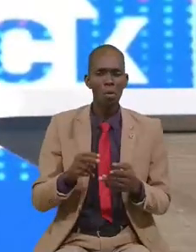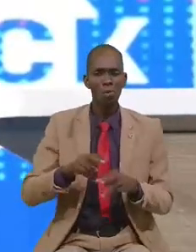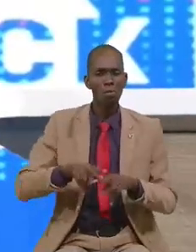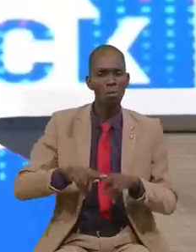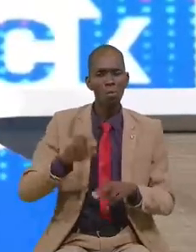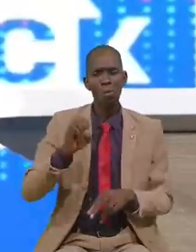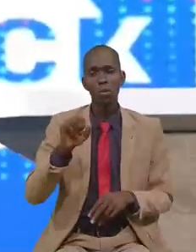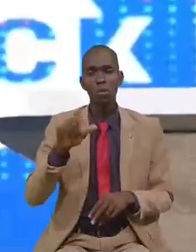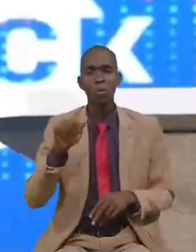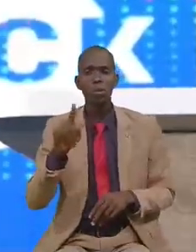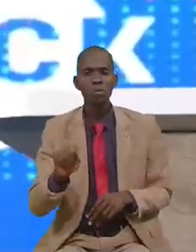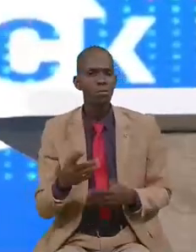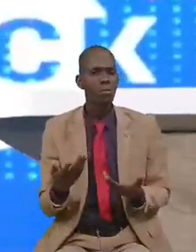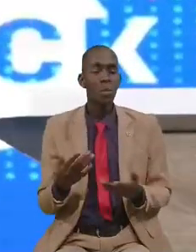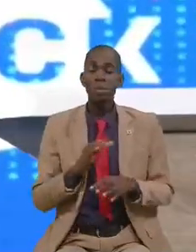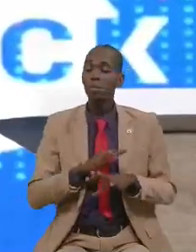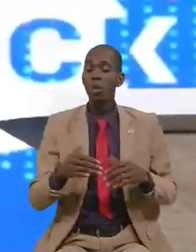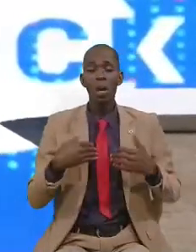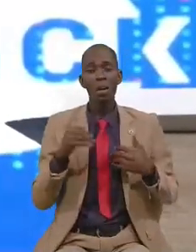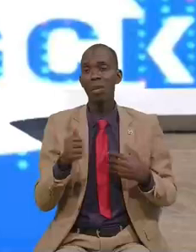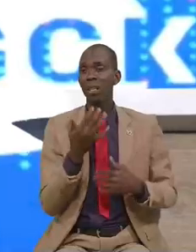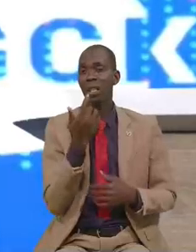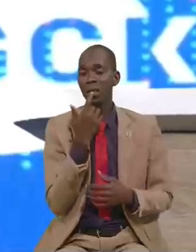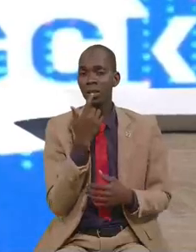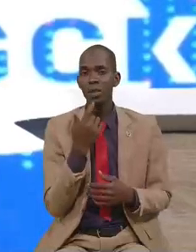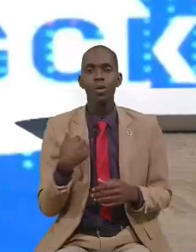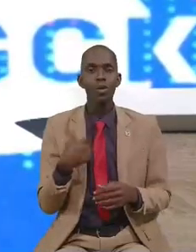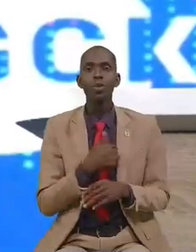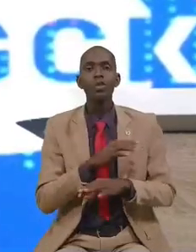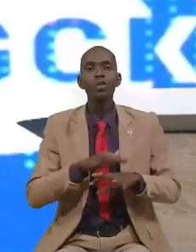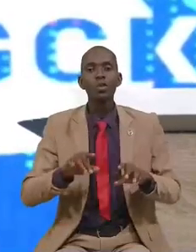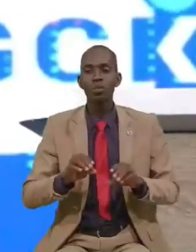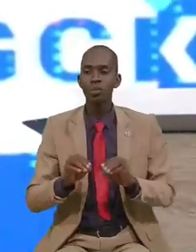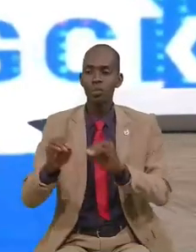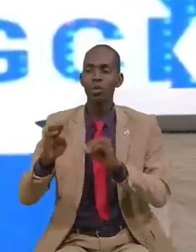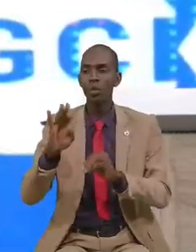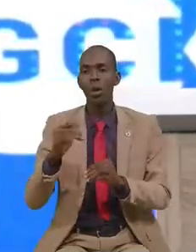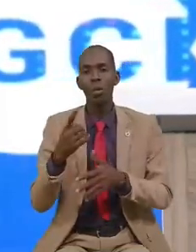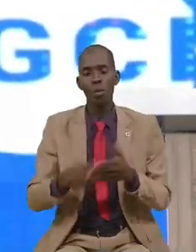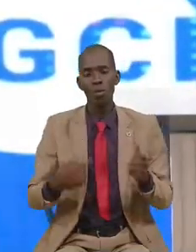Hein? Nous n'allons pas par ce que nous sentons.